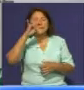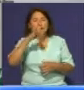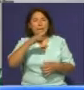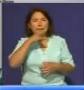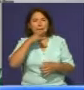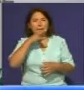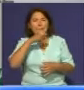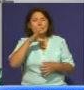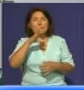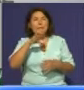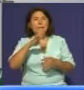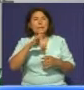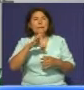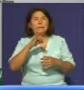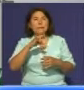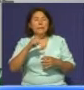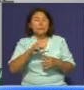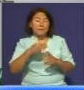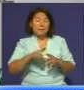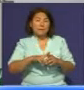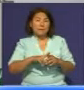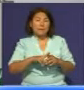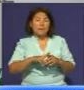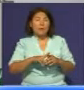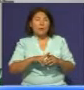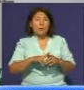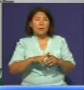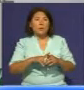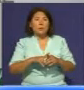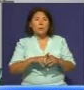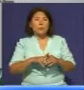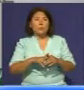Қазақстандағы зейнетақы жарналары үш түрі туралы